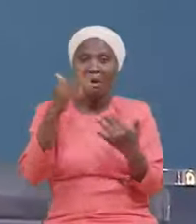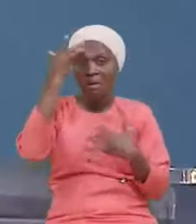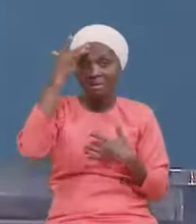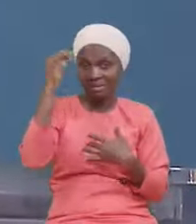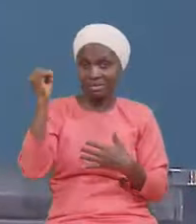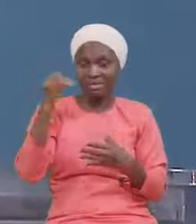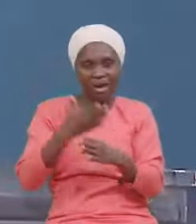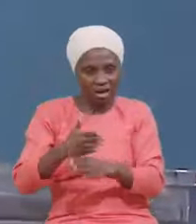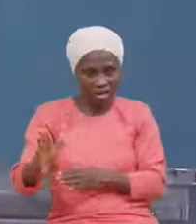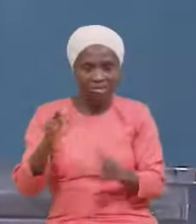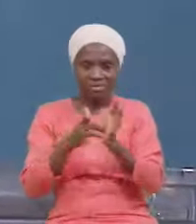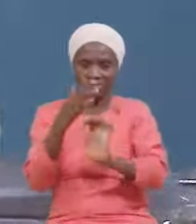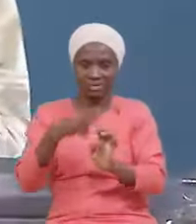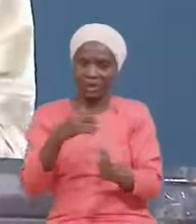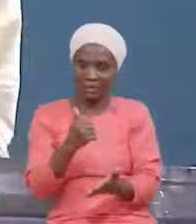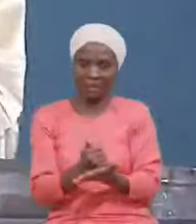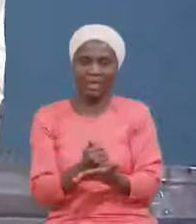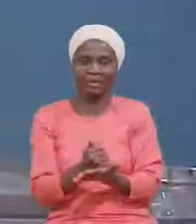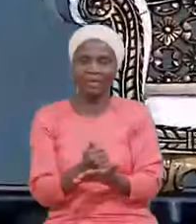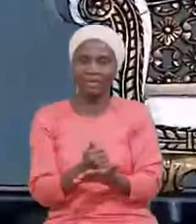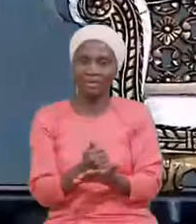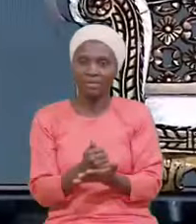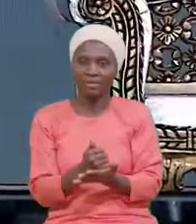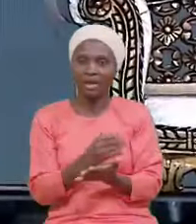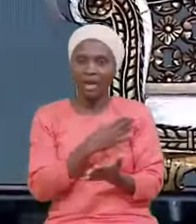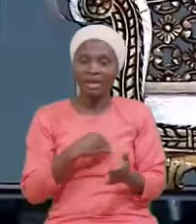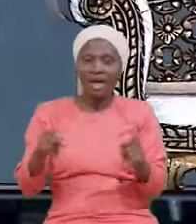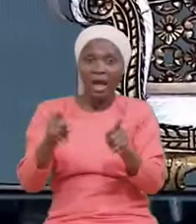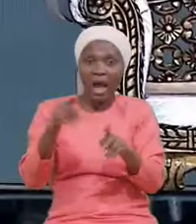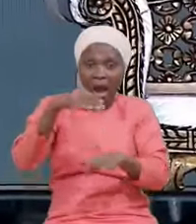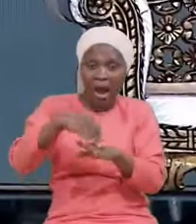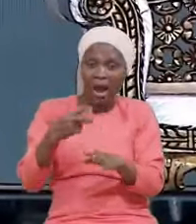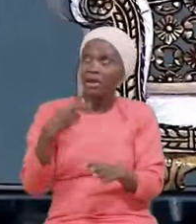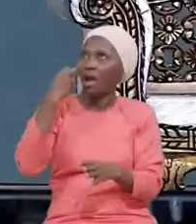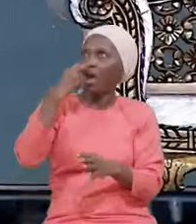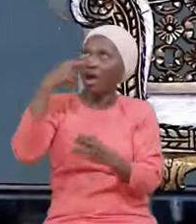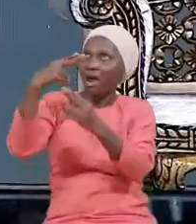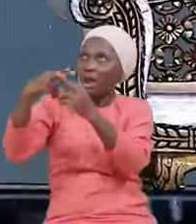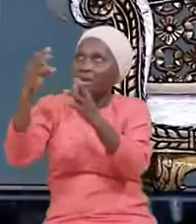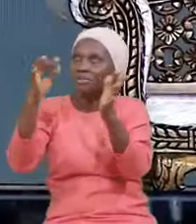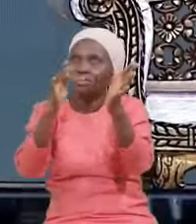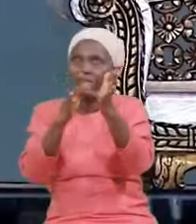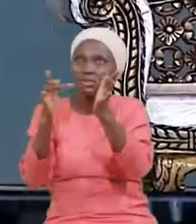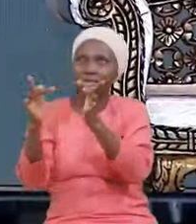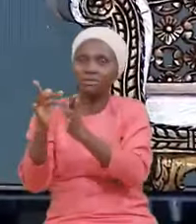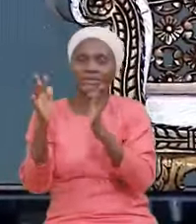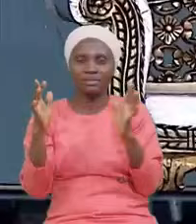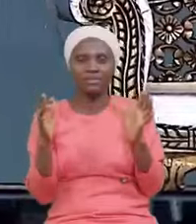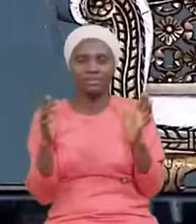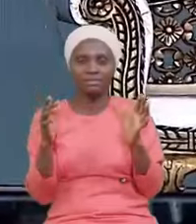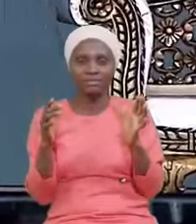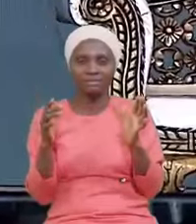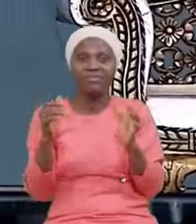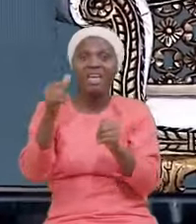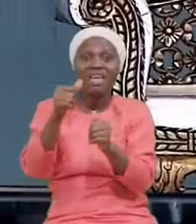diseases away. మీ వ్యాధులన్నీ తొలగించి వేస్తారు. At the mention of the name of Jesus. యేసు నామాన్ని పలకగానే.